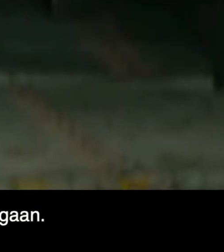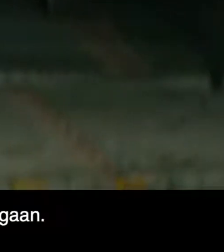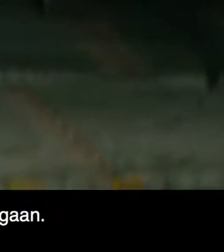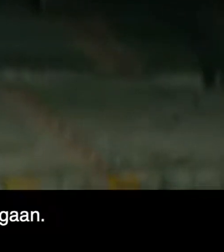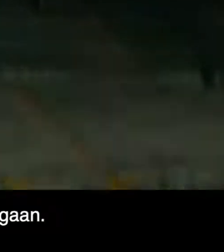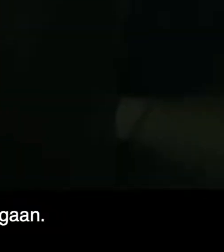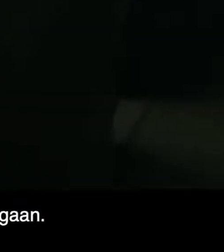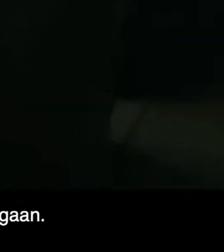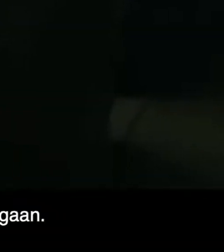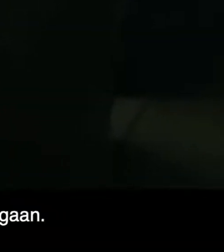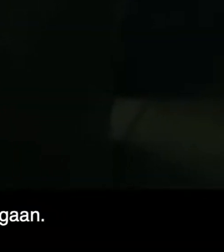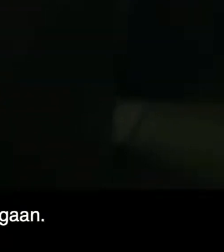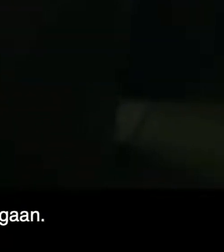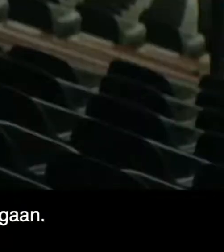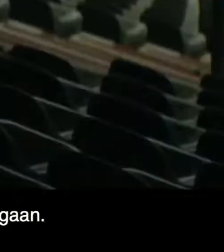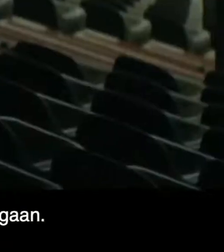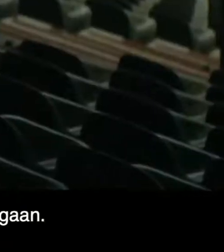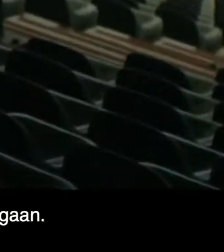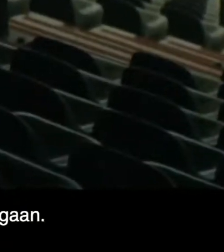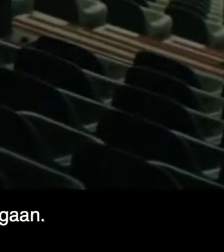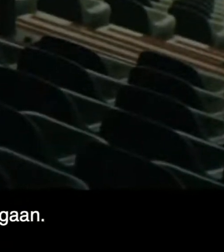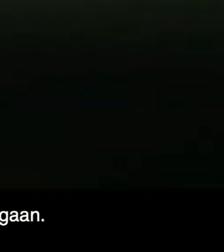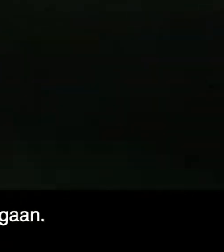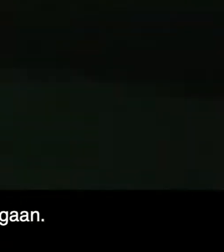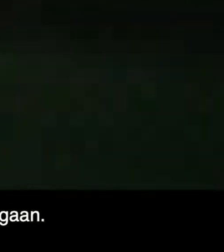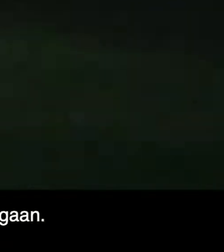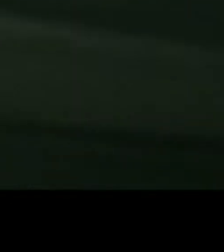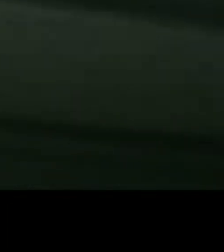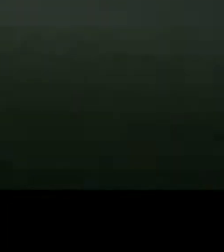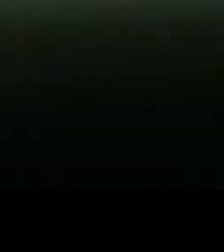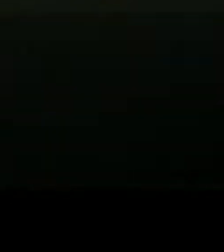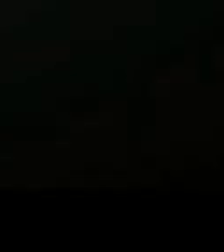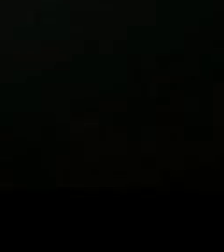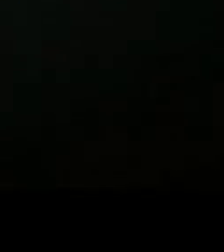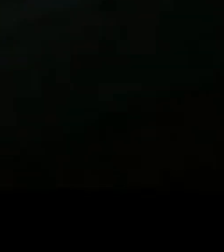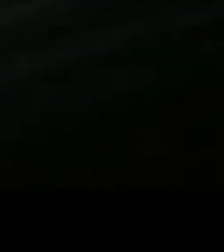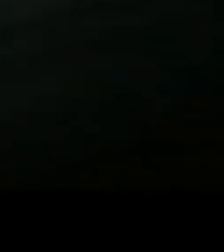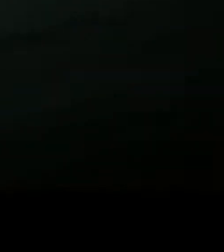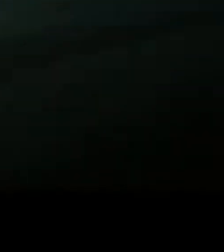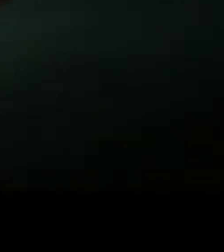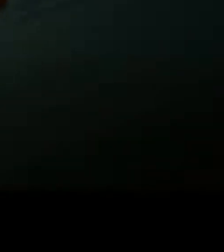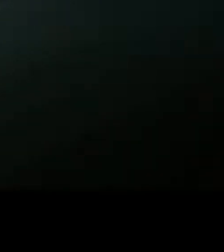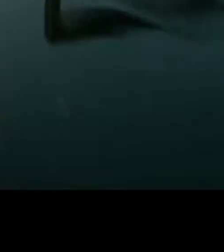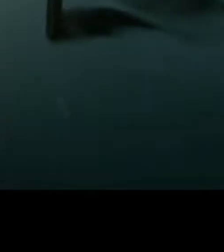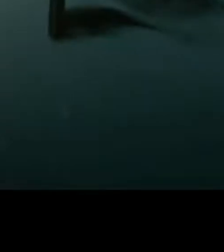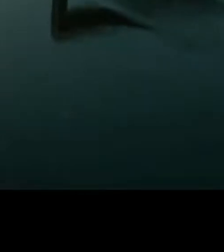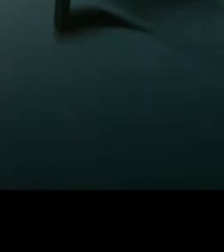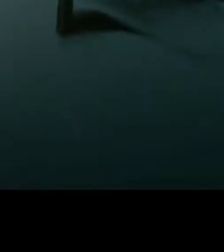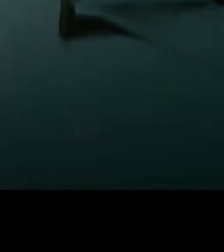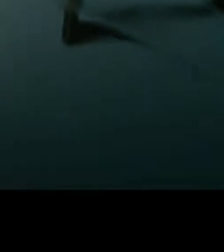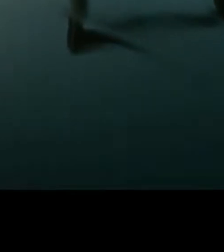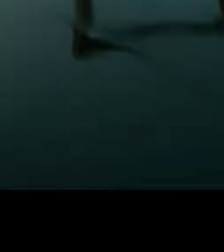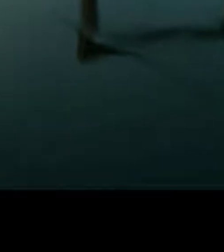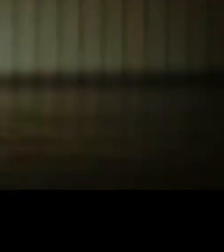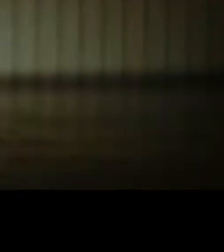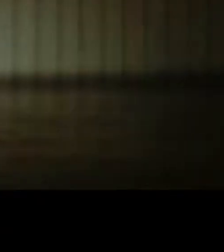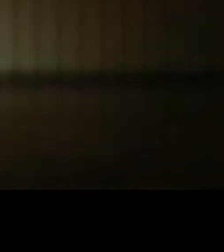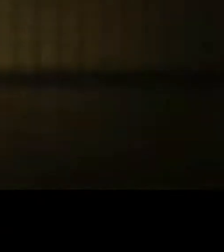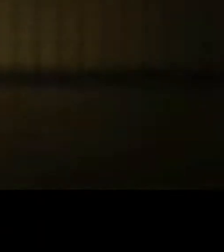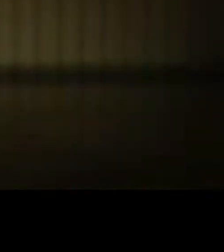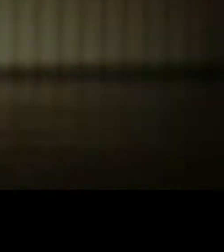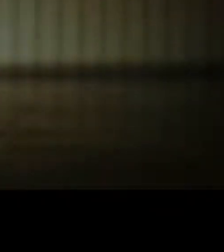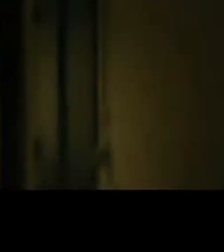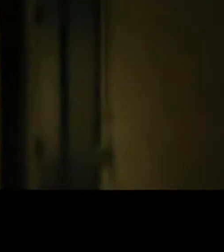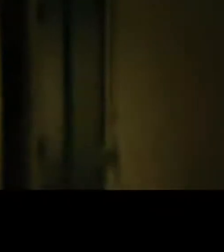Een echte ploeg. Dat is samen voor hetzelfde doel gaan. Je vecht niet voor jezelf, maar voor